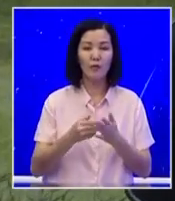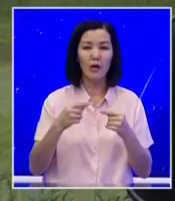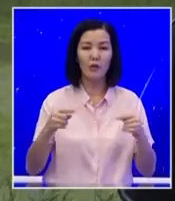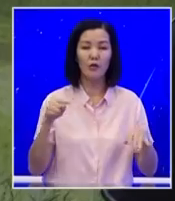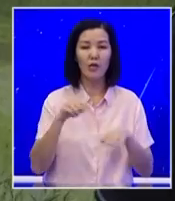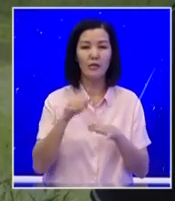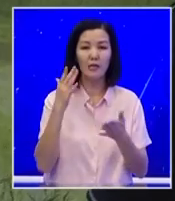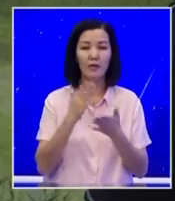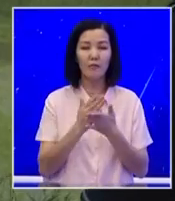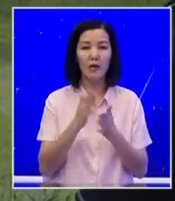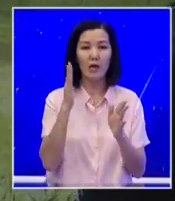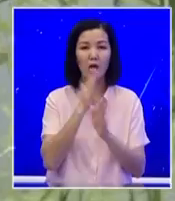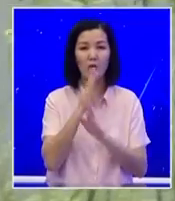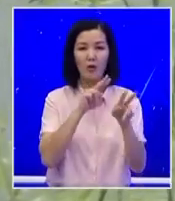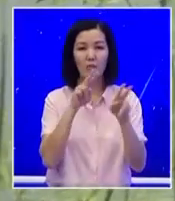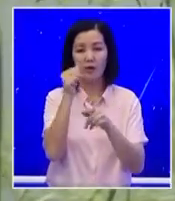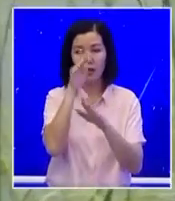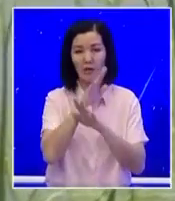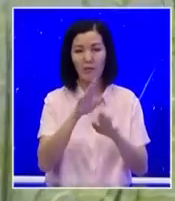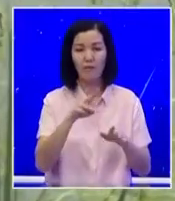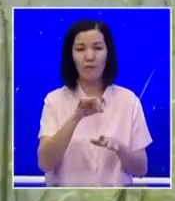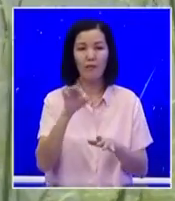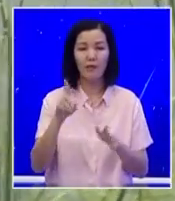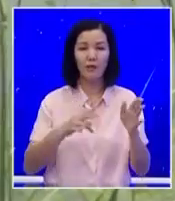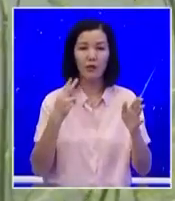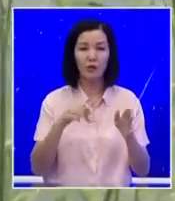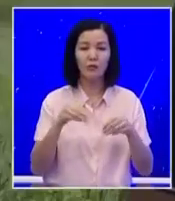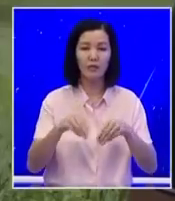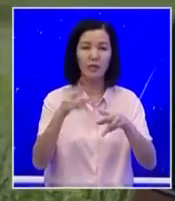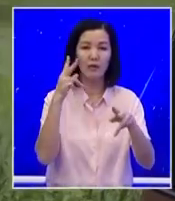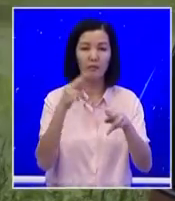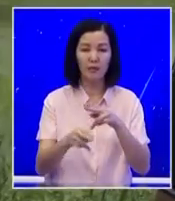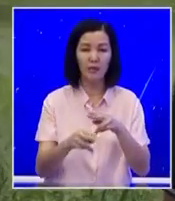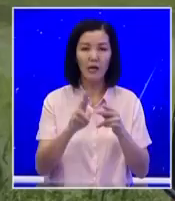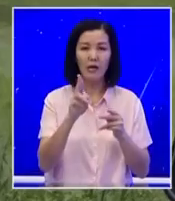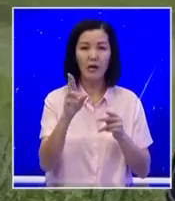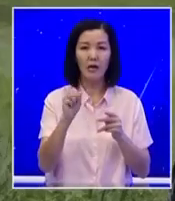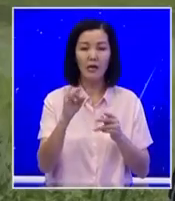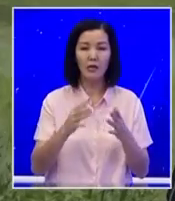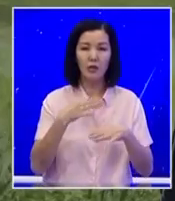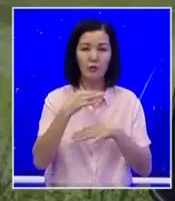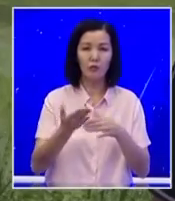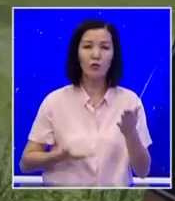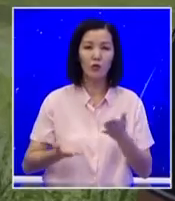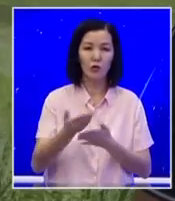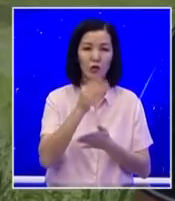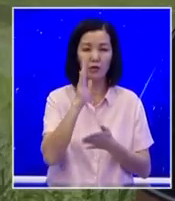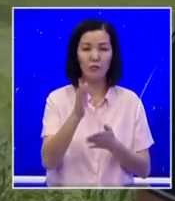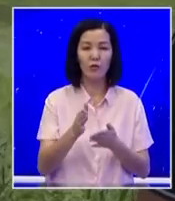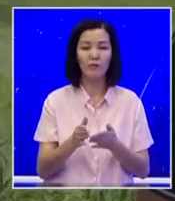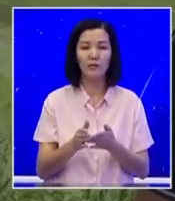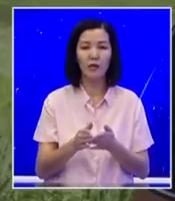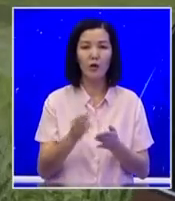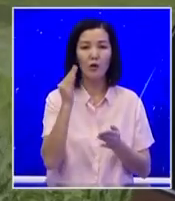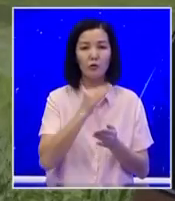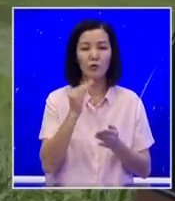әсер етеді. Біз ауа райын бақылай алмаймыз. Мамырдың 20-сында егіп біттік. Енді қарашада жинап аламыз өнімді. Осында